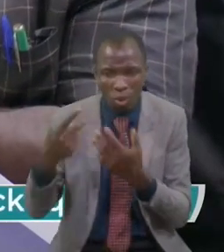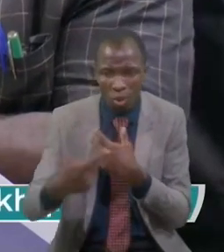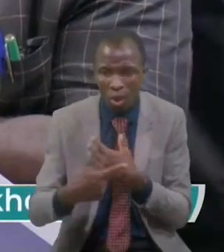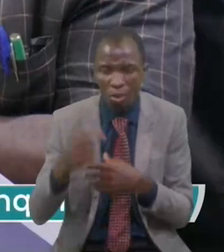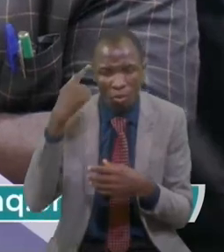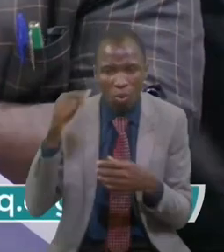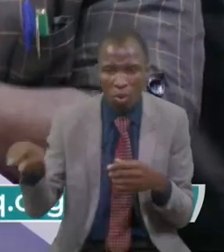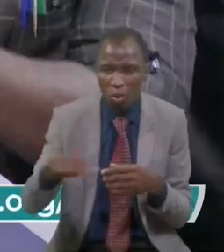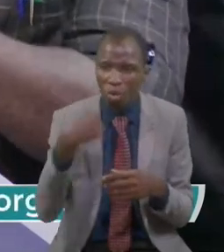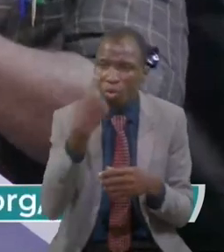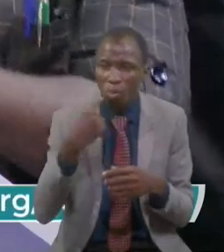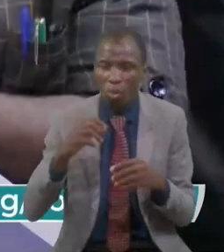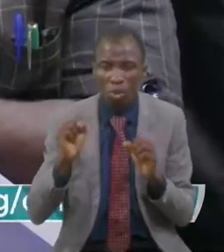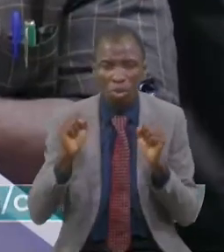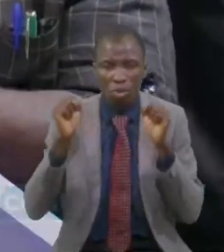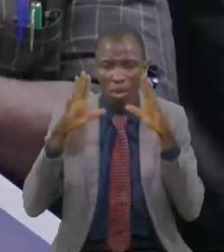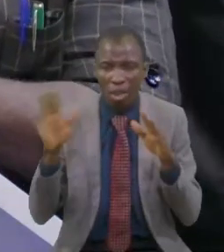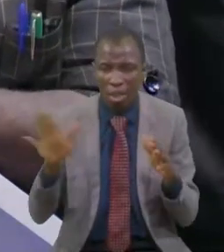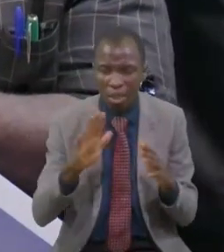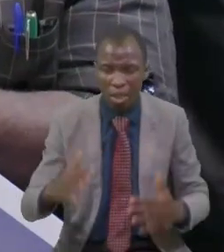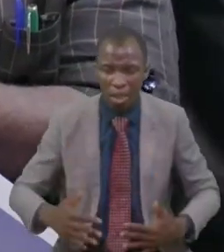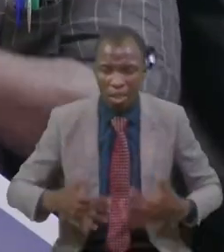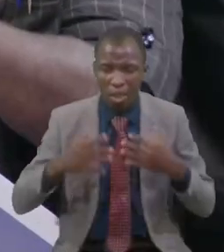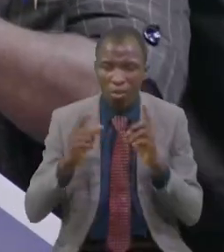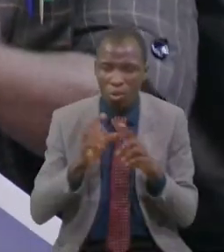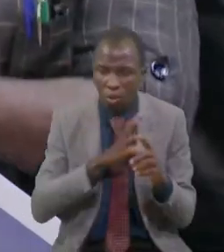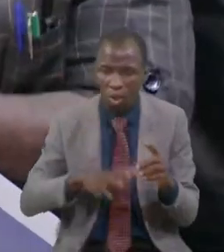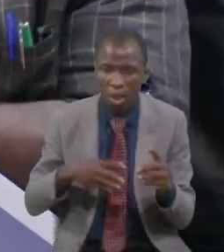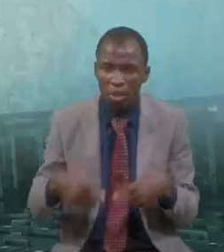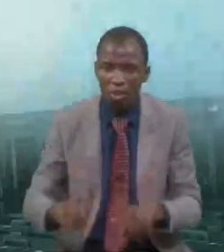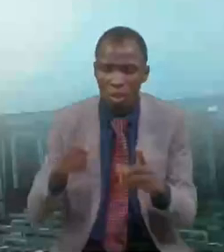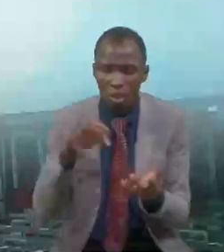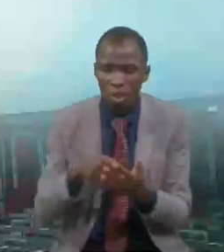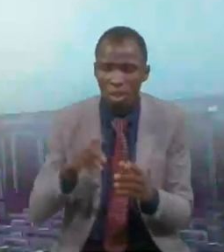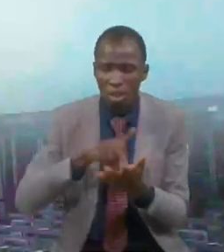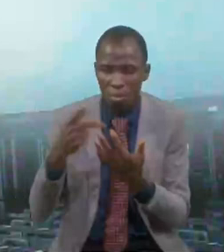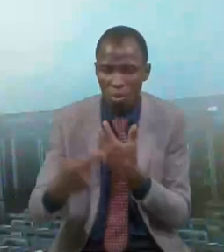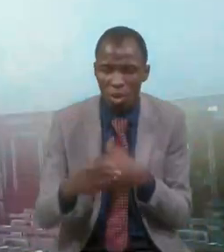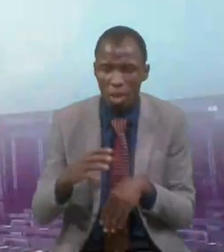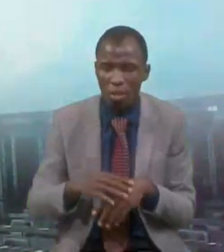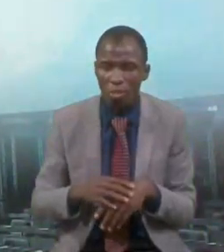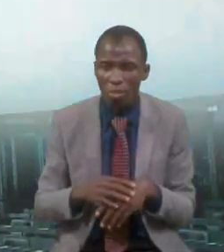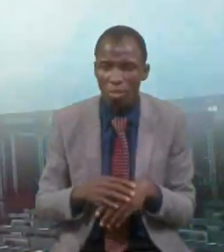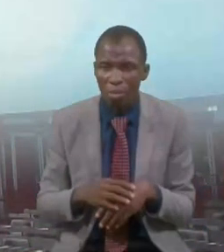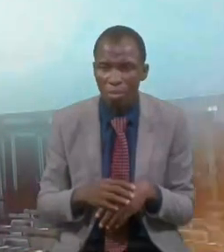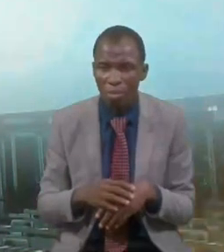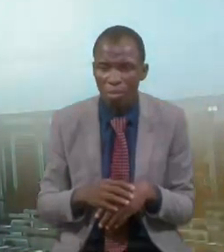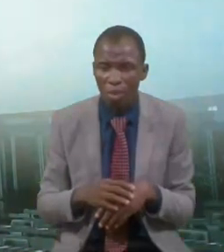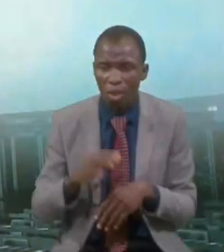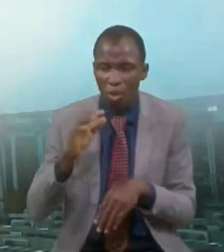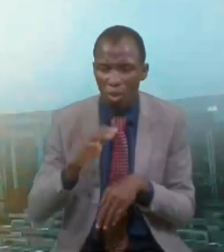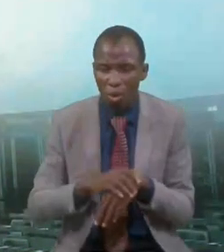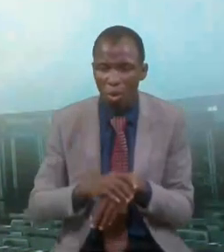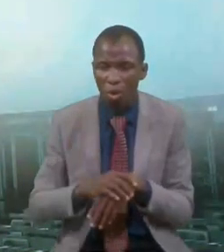jour il aura un rally des convertis le dimanche 5